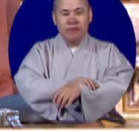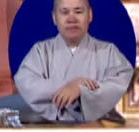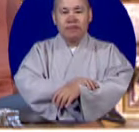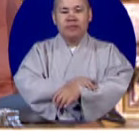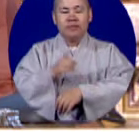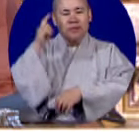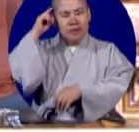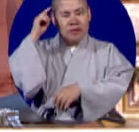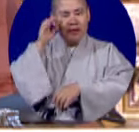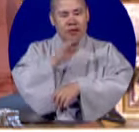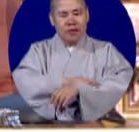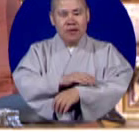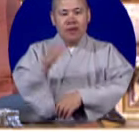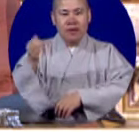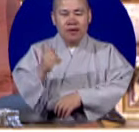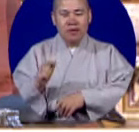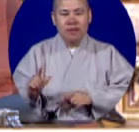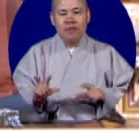지혜가